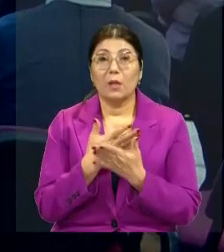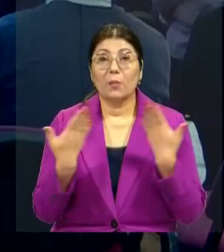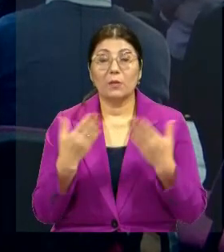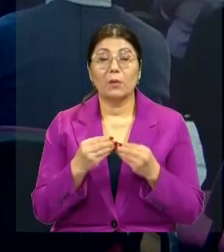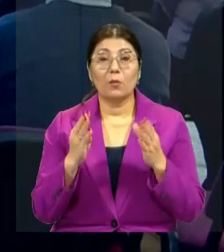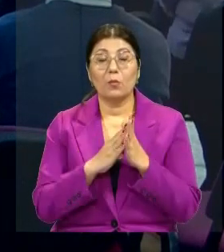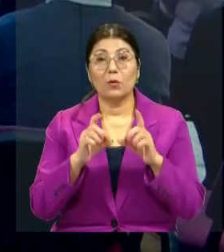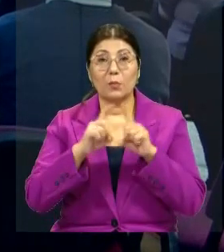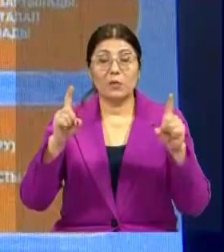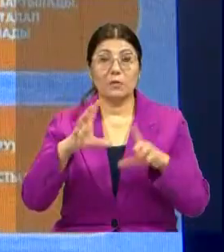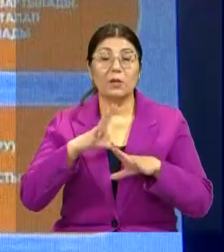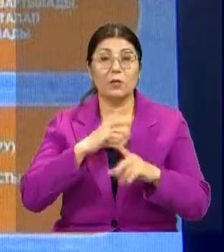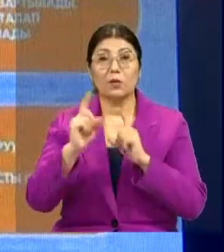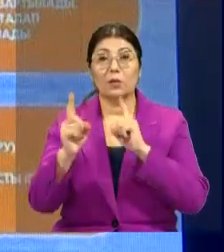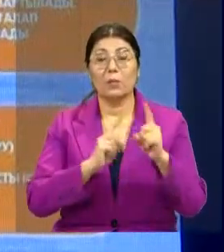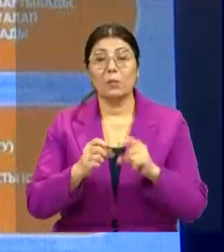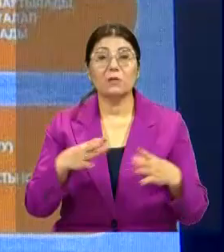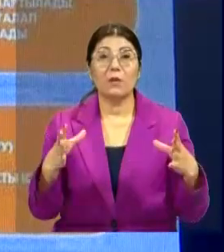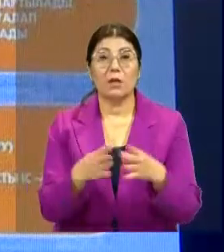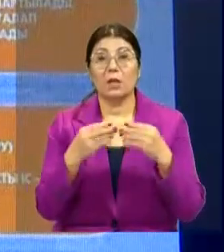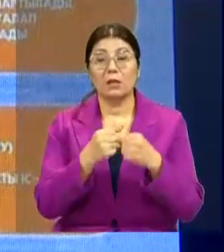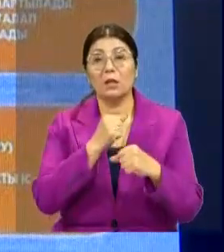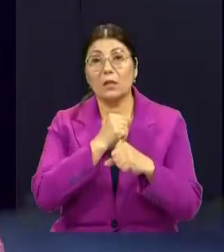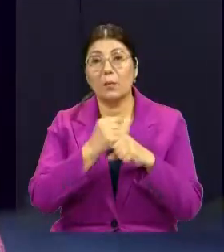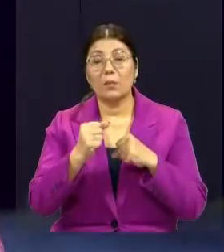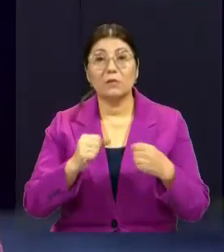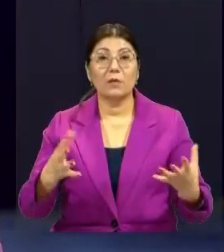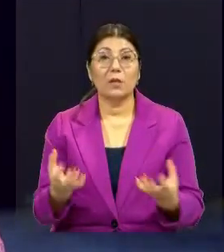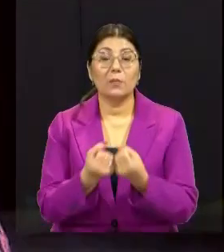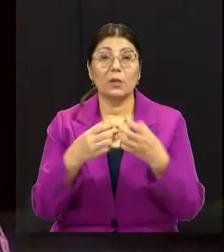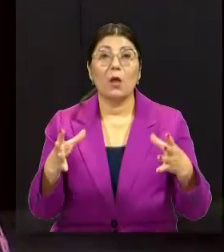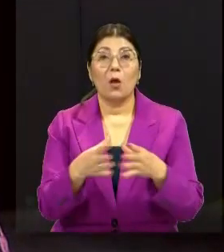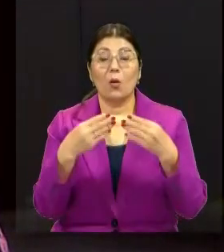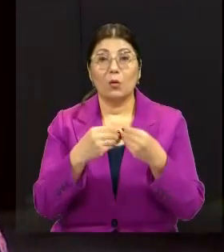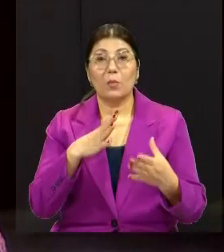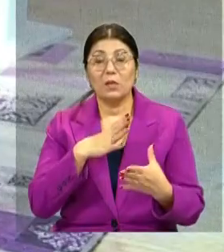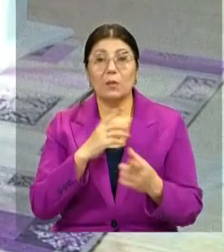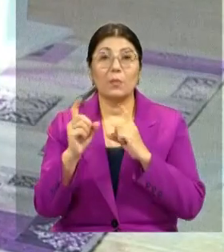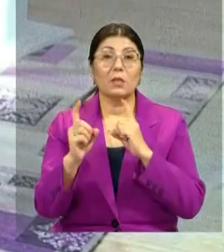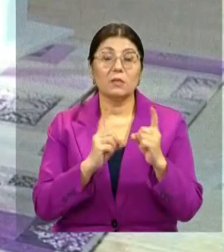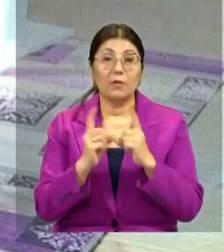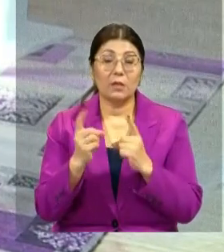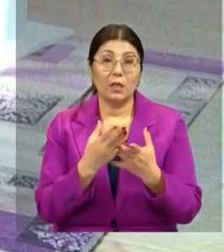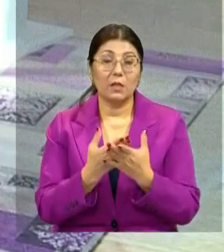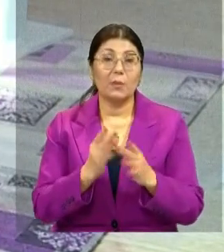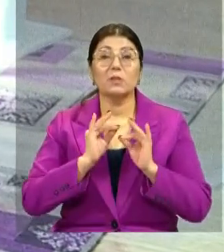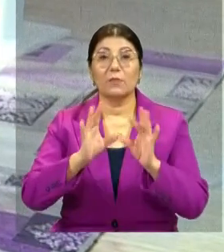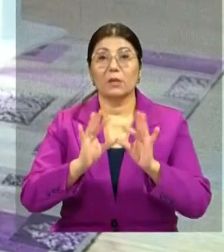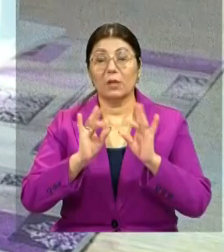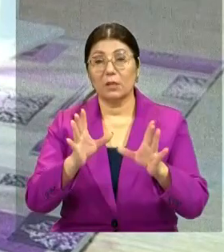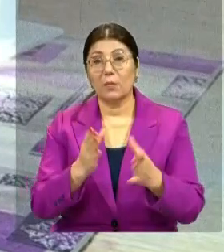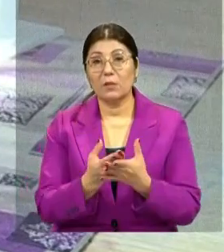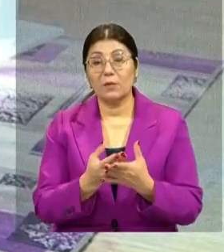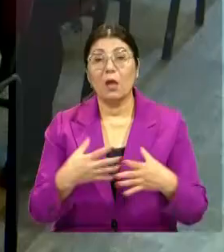мектеп гимназиясында өткен жиында да тұрмыстық зорлық-зомбылық мәселесі қозғалды. Мамандар отбасында орын алатын келеңсіз жайттардың алдын алу бойынша түсіндірме жұмыстары